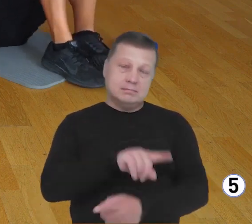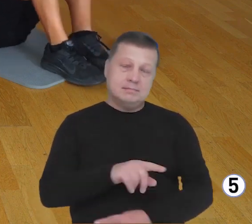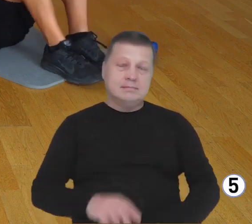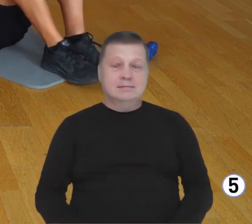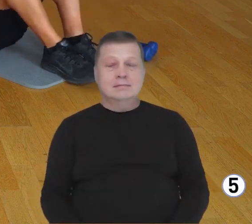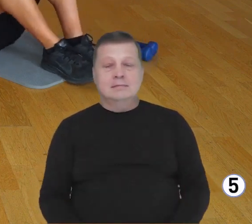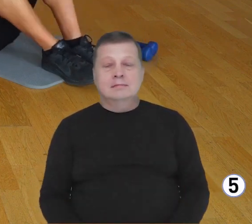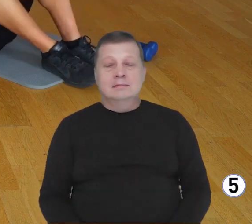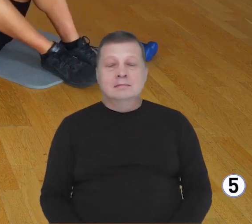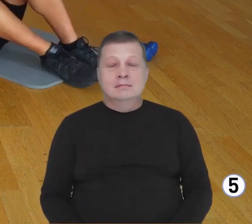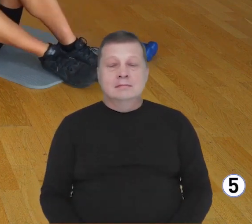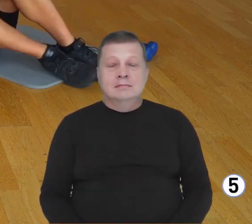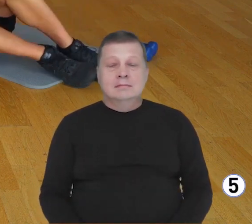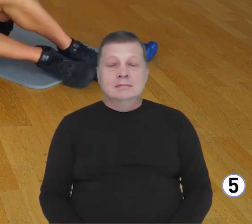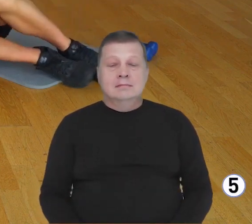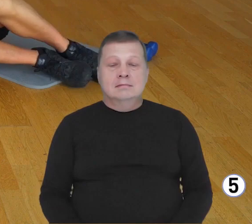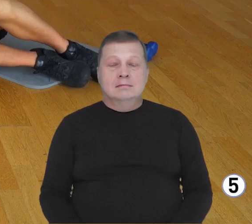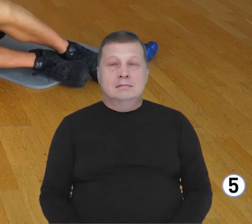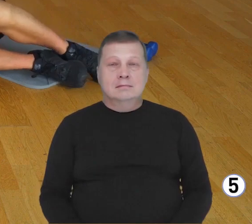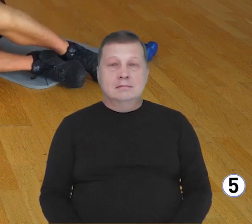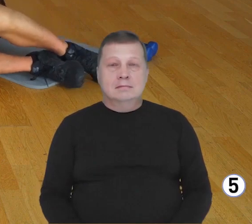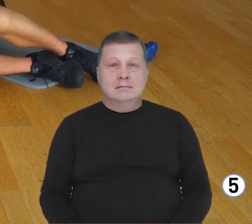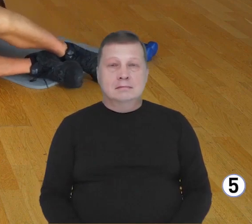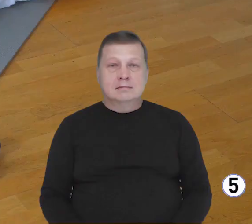Zmieniamy stronę na drugą.